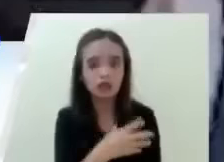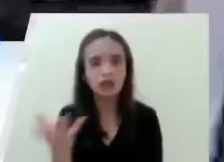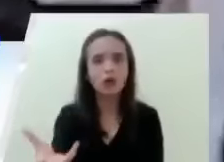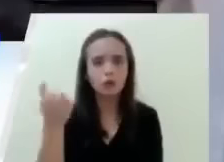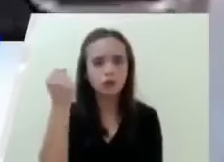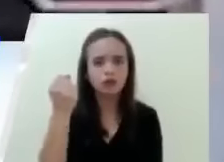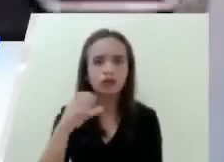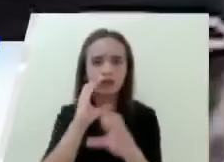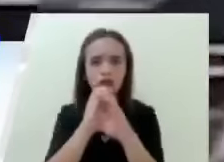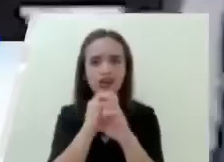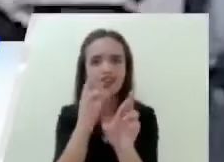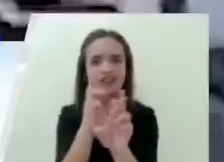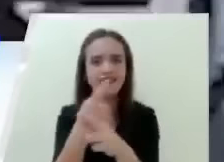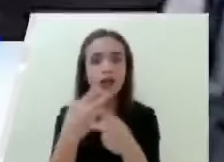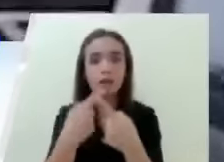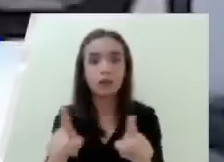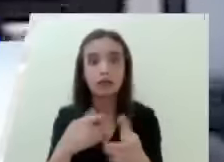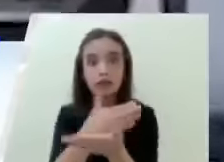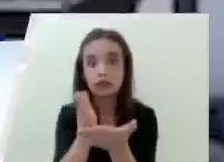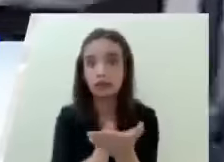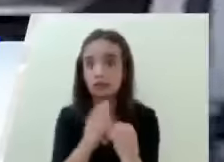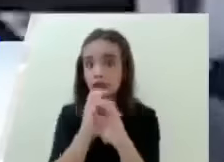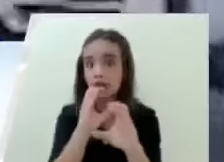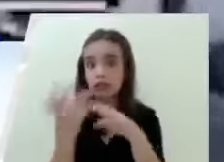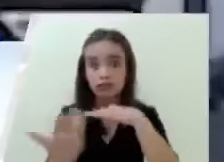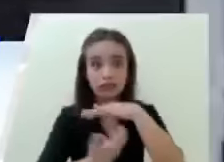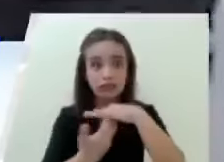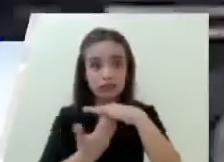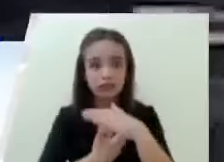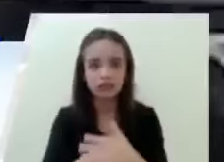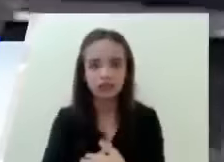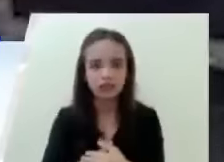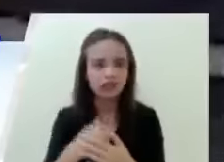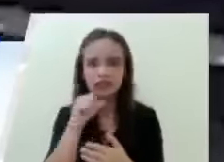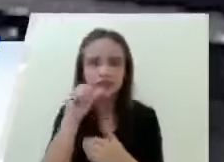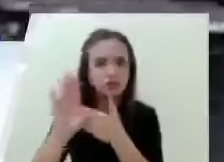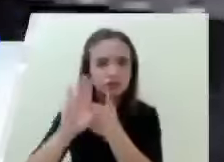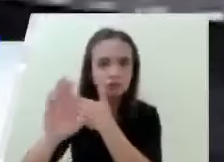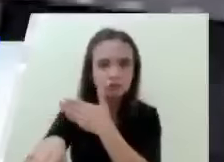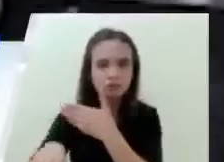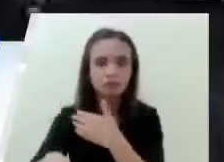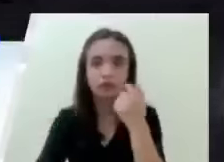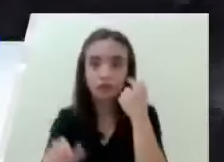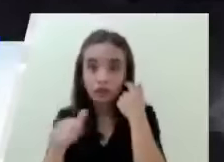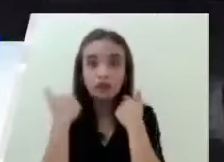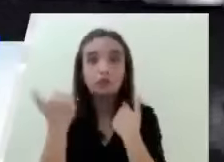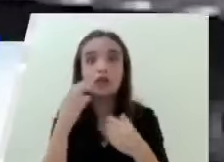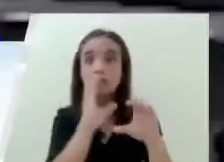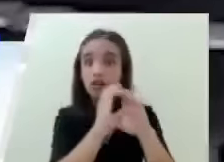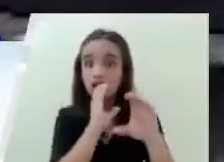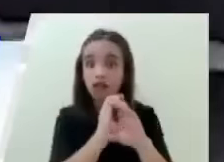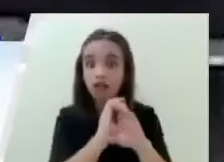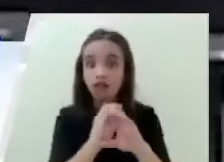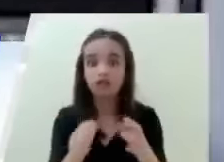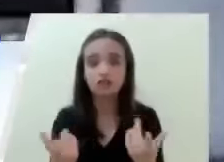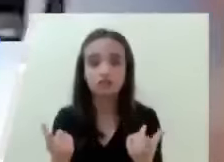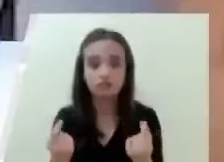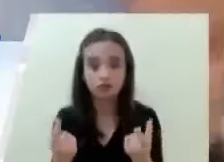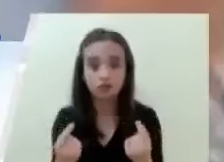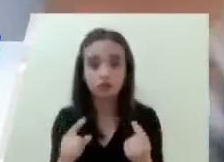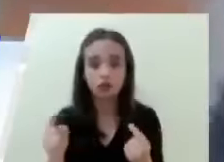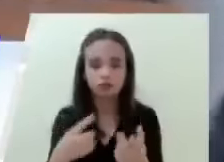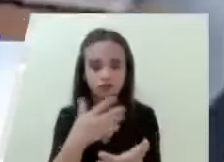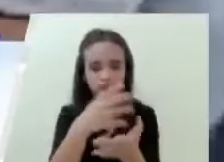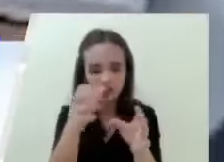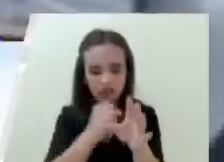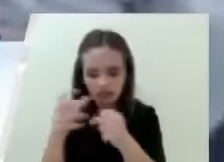ilang pinagawang sasakyan ng mga kliyente, hindi pa rin ibinabalik, habang ang ibang sasakyan, kinuhaan umano ng mga pyesa.